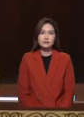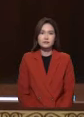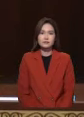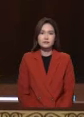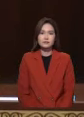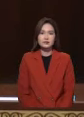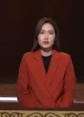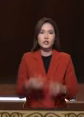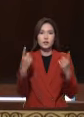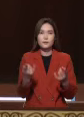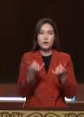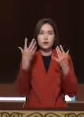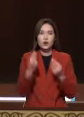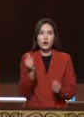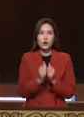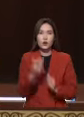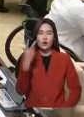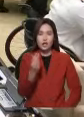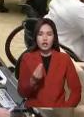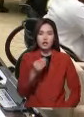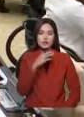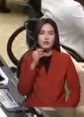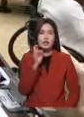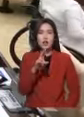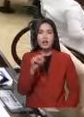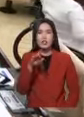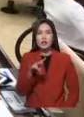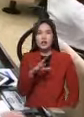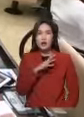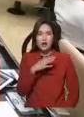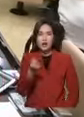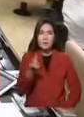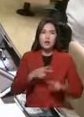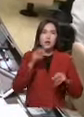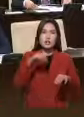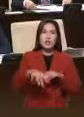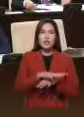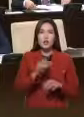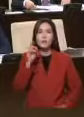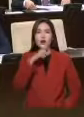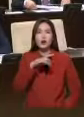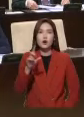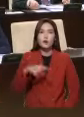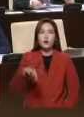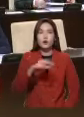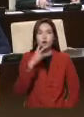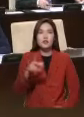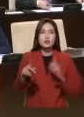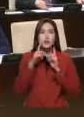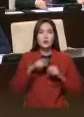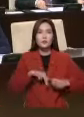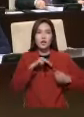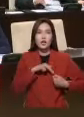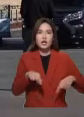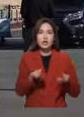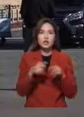Сенатта президент жолдауы аясындағы жобаларды іске асыру барысы талқыланды. Депутаттар Еуразиялық экономикалық одақ аумағындағы аудиторлық қызмет туралы заңды